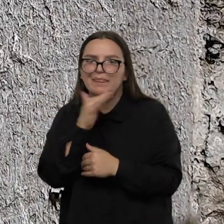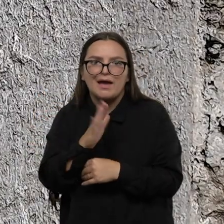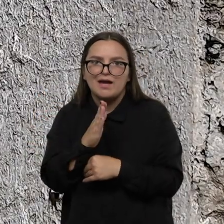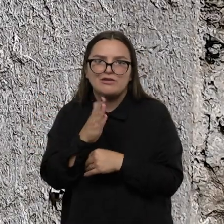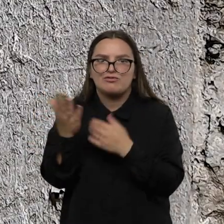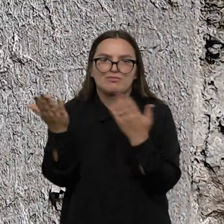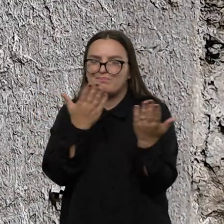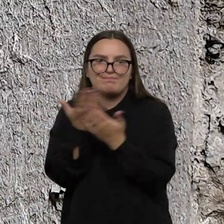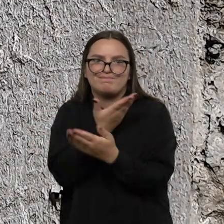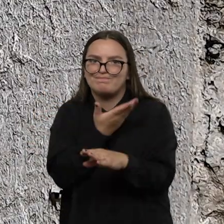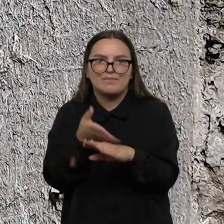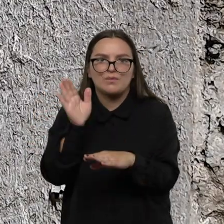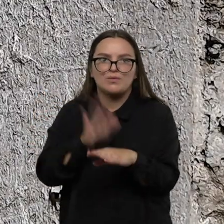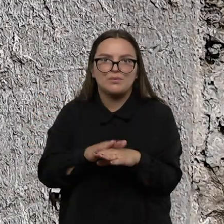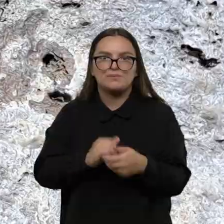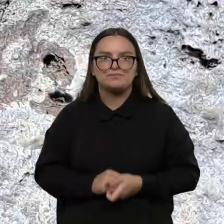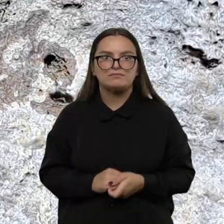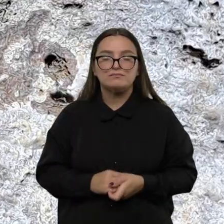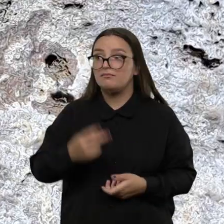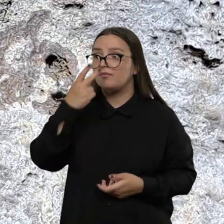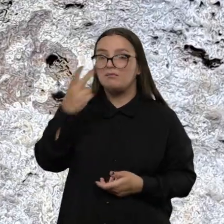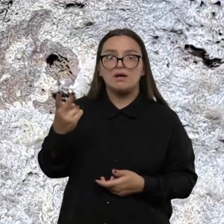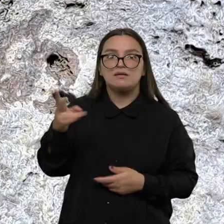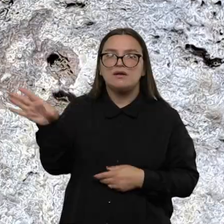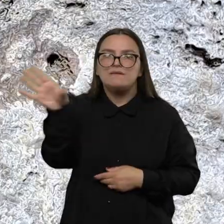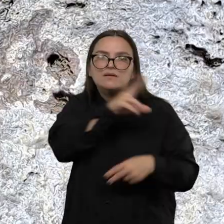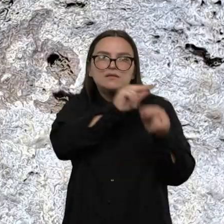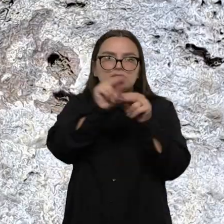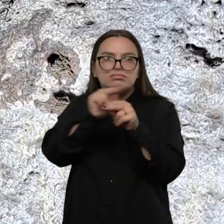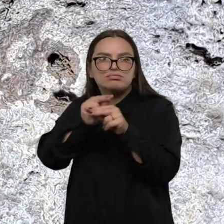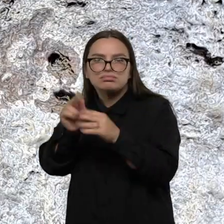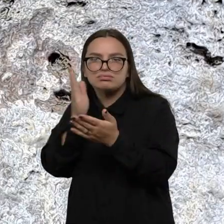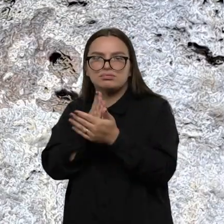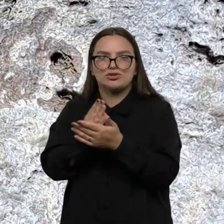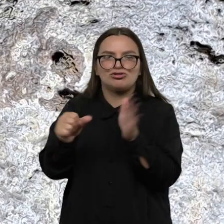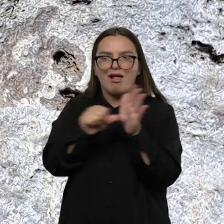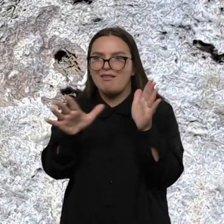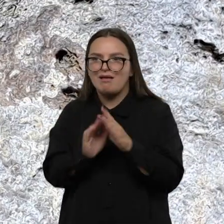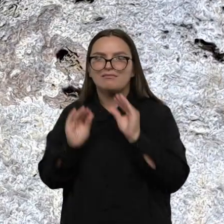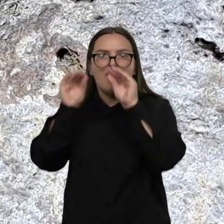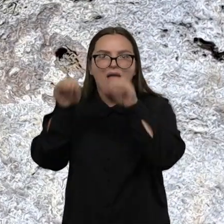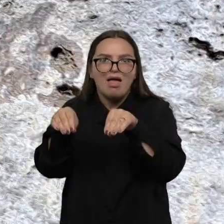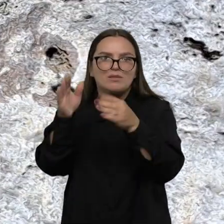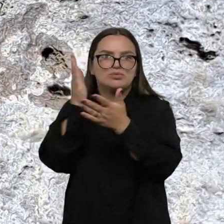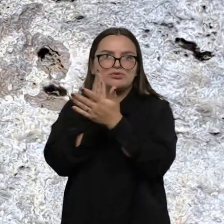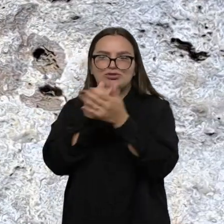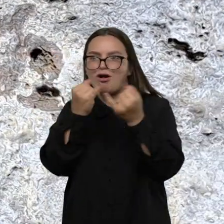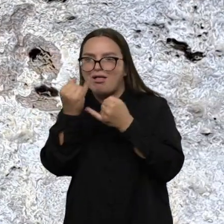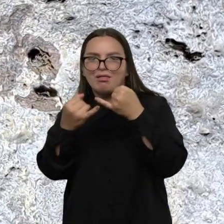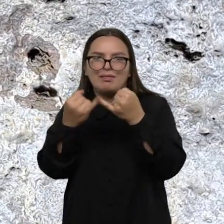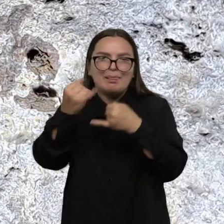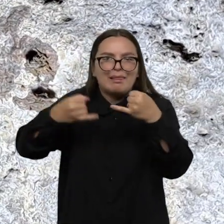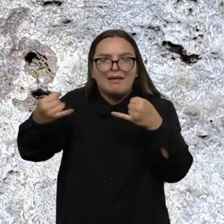ir jau čia neįžiūrimai kažkas yra. Nu, matai, kiek čia pridaryta visokių dalykų, infrastruktūros, elektra,